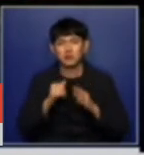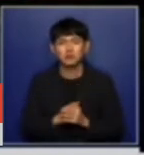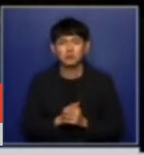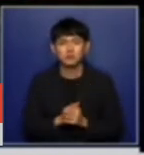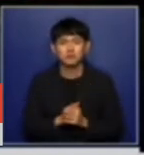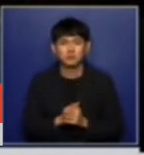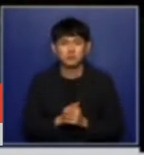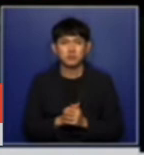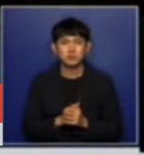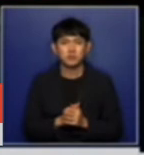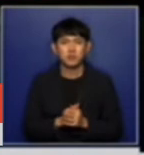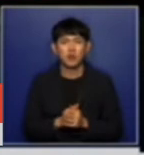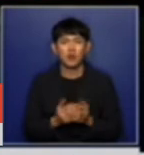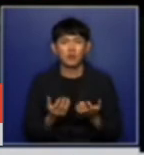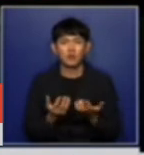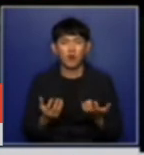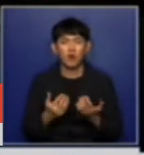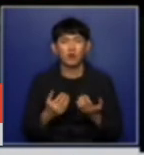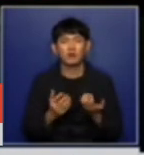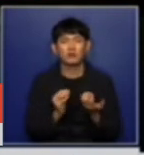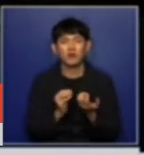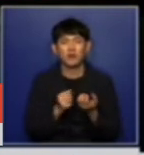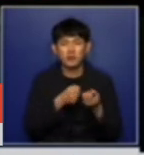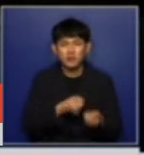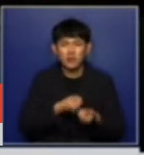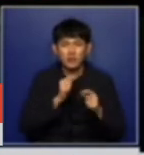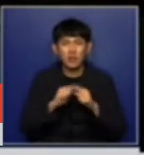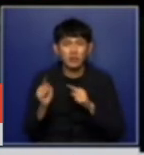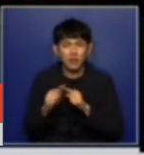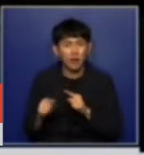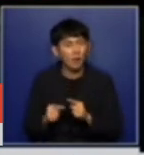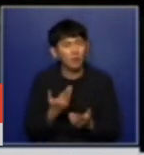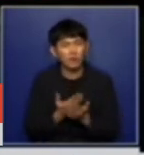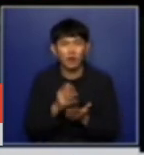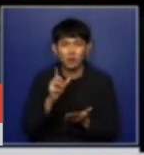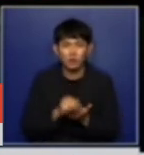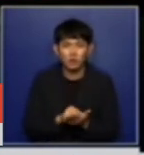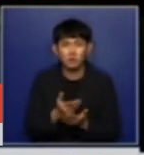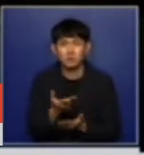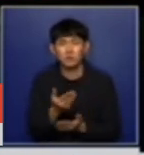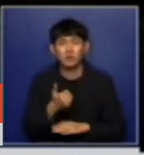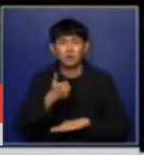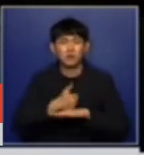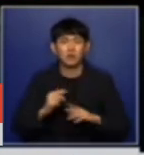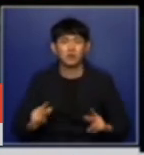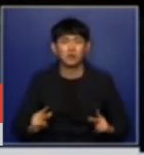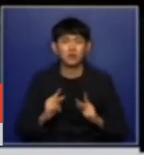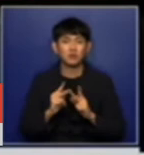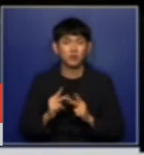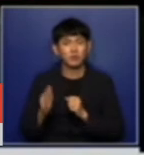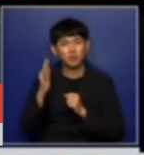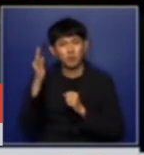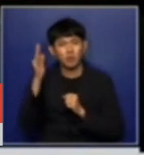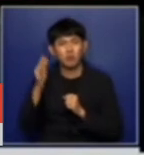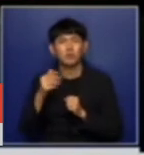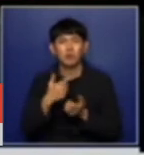คาสินค้าเกษตรตกต่ำเมื่อสักครู่ท่านรัฐมนตรีพาณิชย์ออกมาชี้แจงแถลงไขเป็นภาพฝันอย่างสวยงามแต่ภาพ